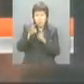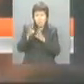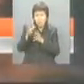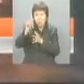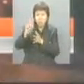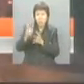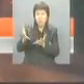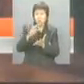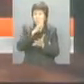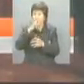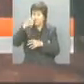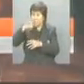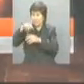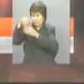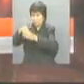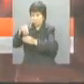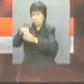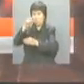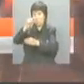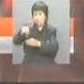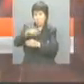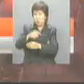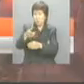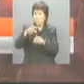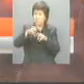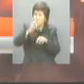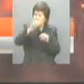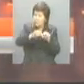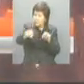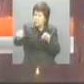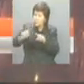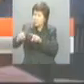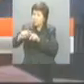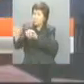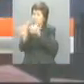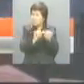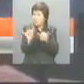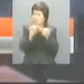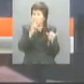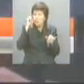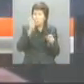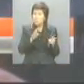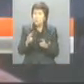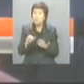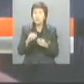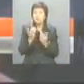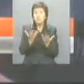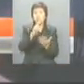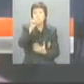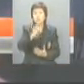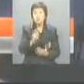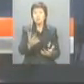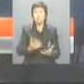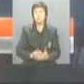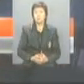คนไทยที่อยู่ในกรุงลอนดอนแล้วก็เมืองอื่นๆนะคะ ผมคิดว่าสถานการณ์ในขั้นนี้คงไม่ถึงขั้นนั้นนะครับ